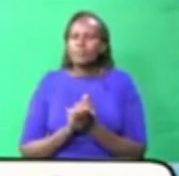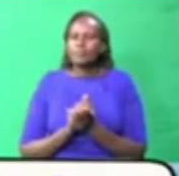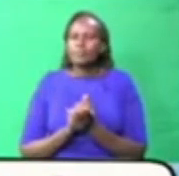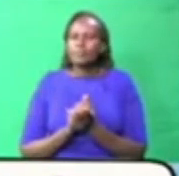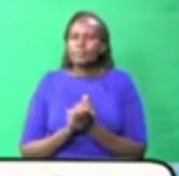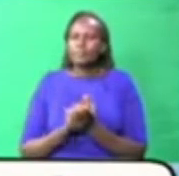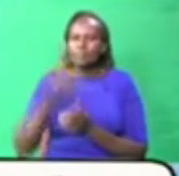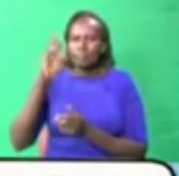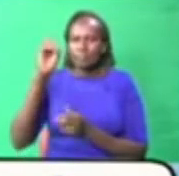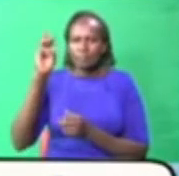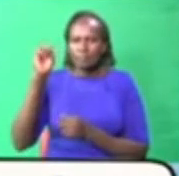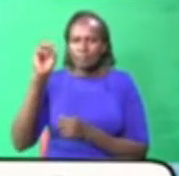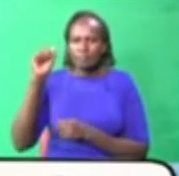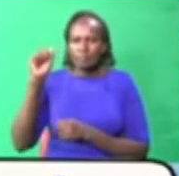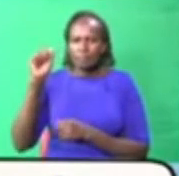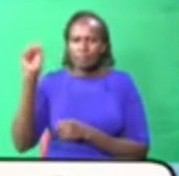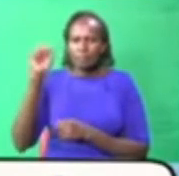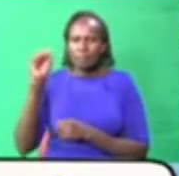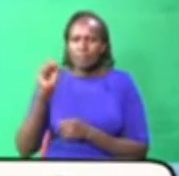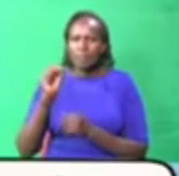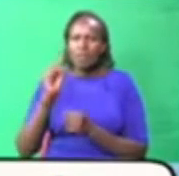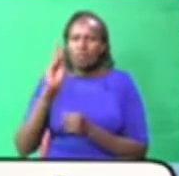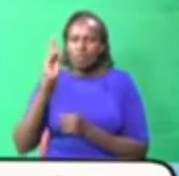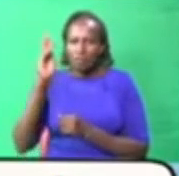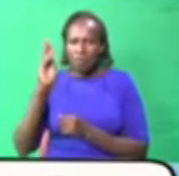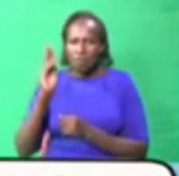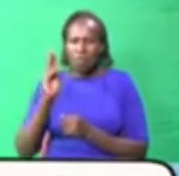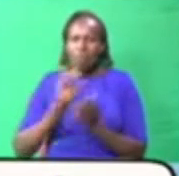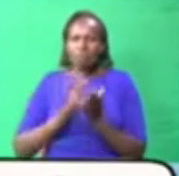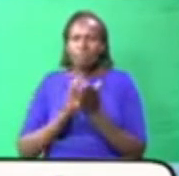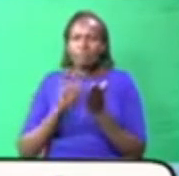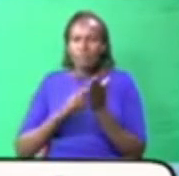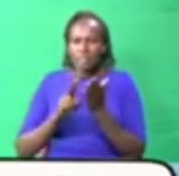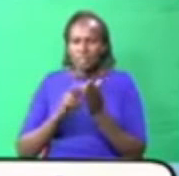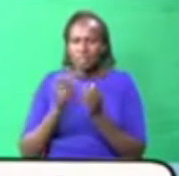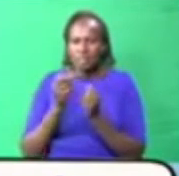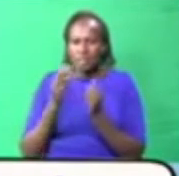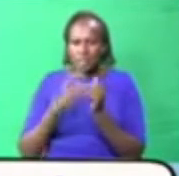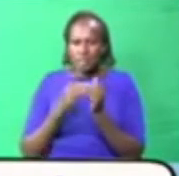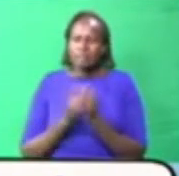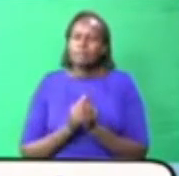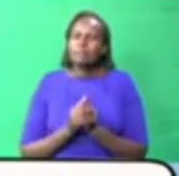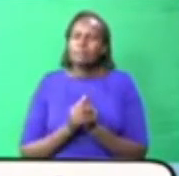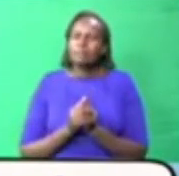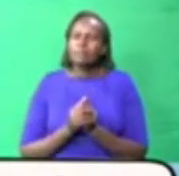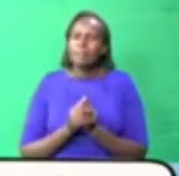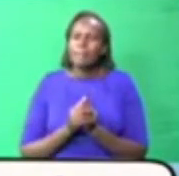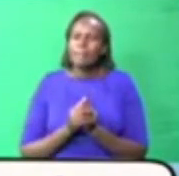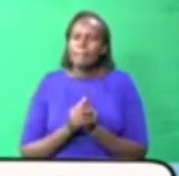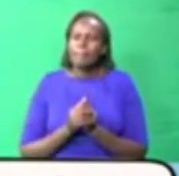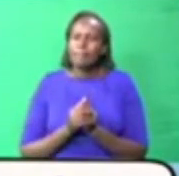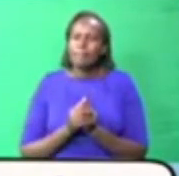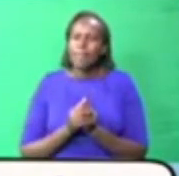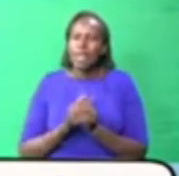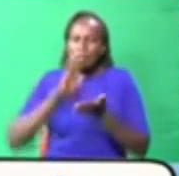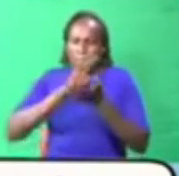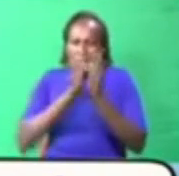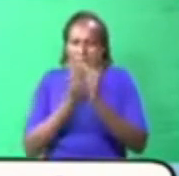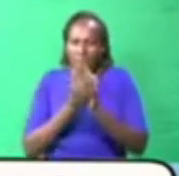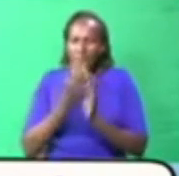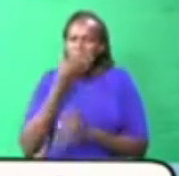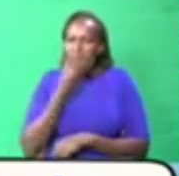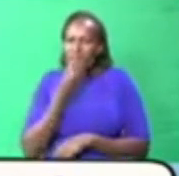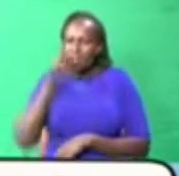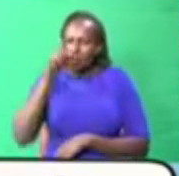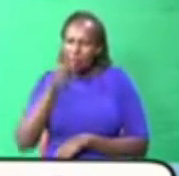Romans 4:18, that against all hope, Abraham hoped that he might become the father. You